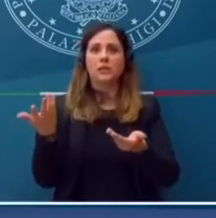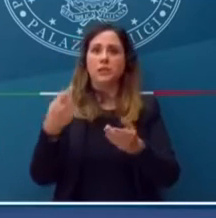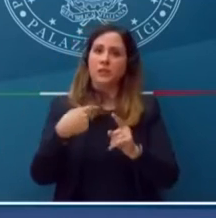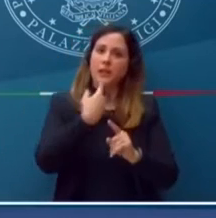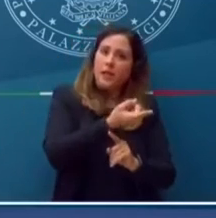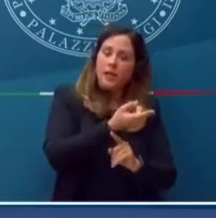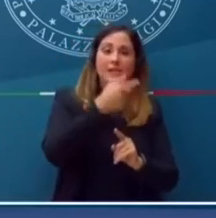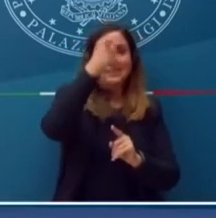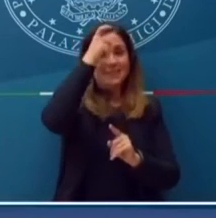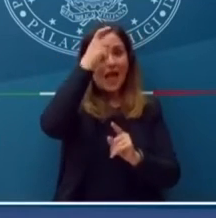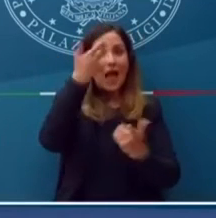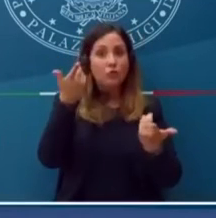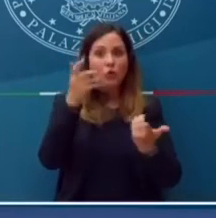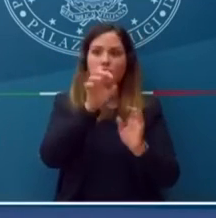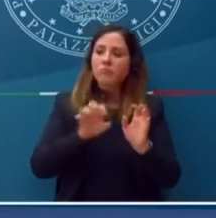e Stato.